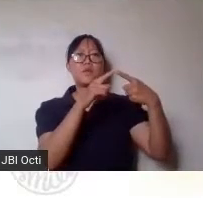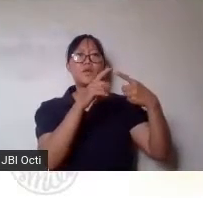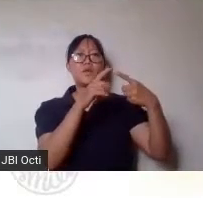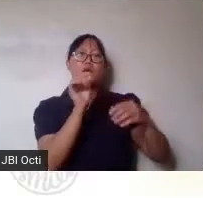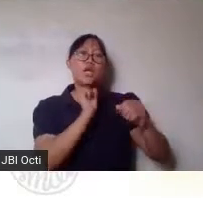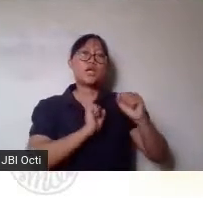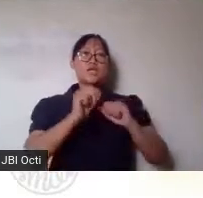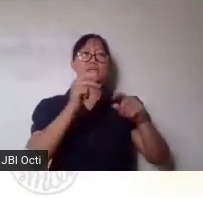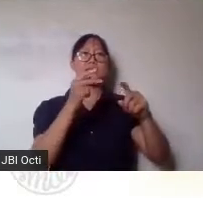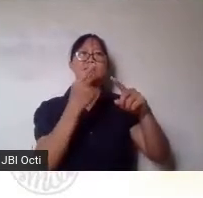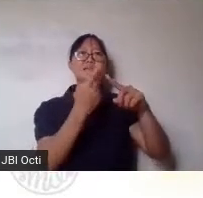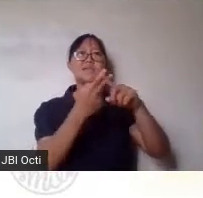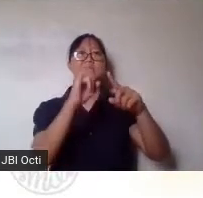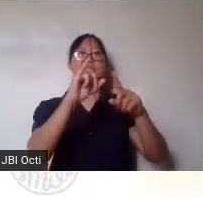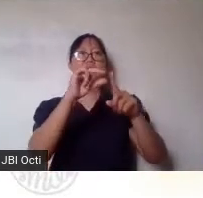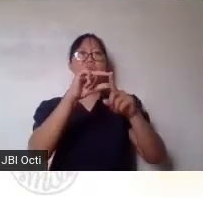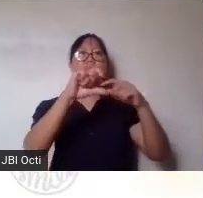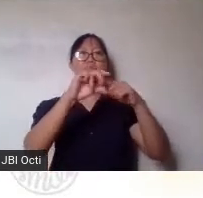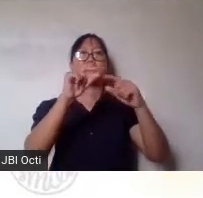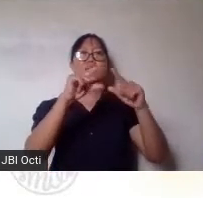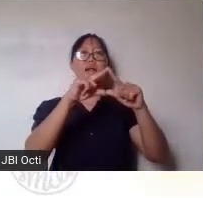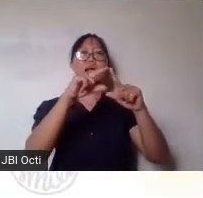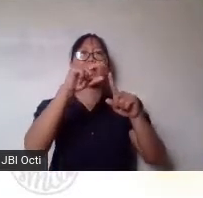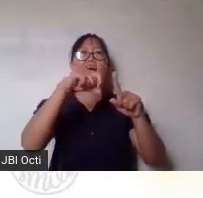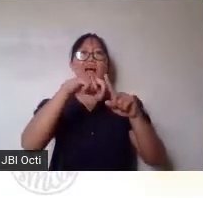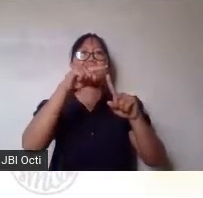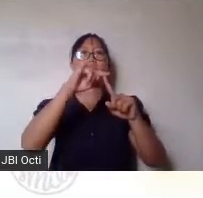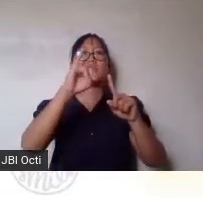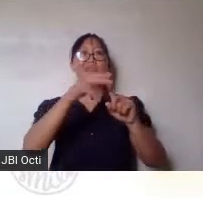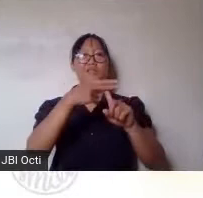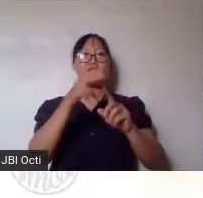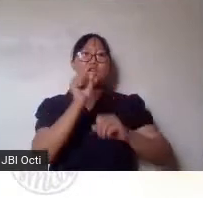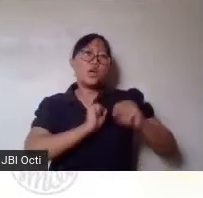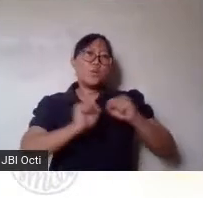pada kriteria yang paling baru, di kriteria DSM-5.